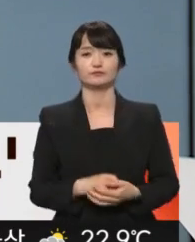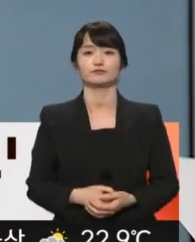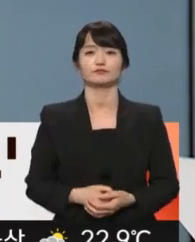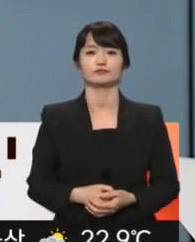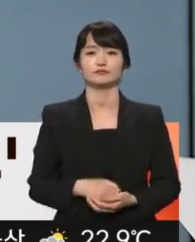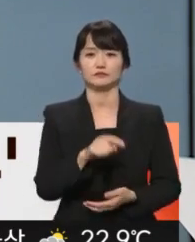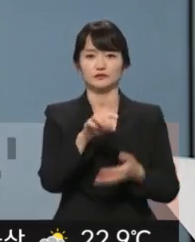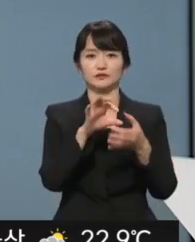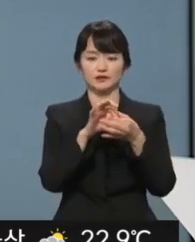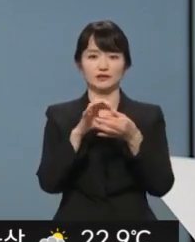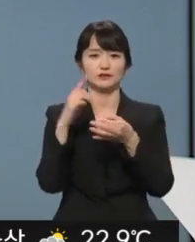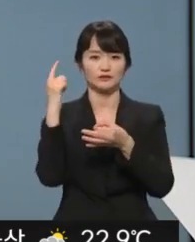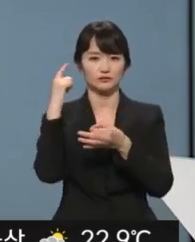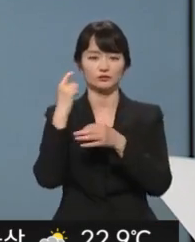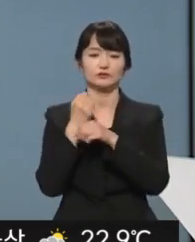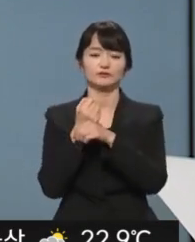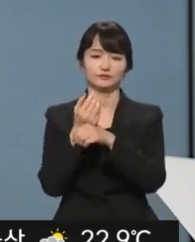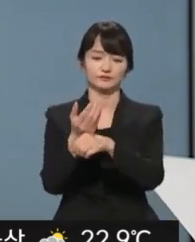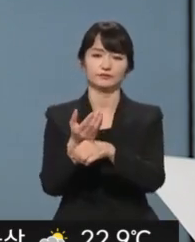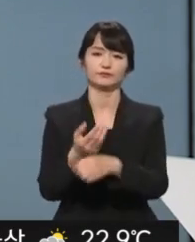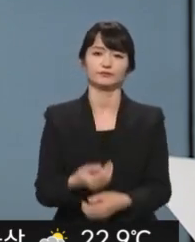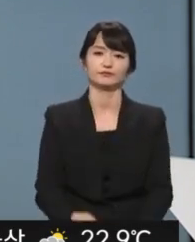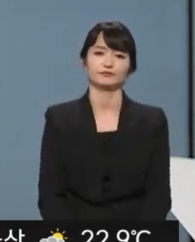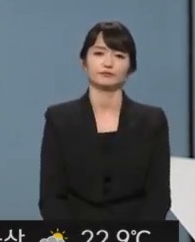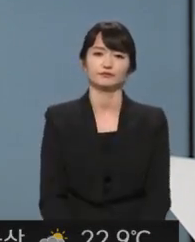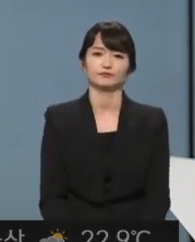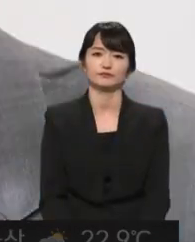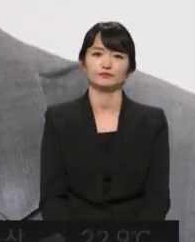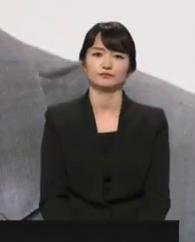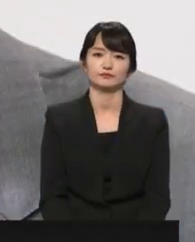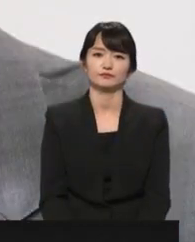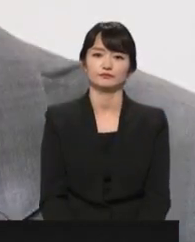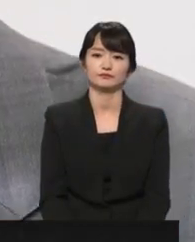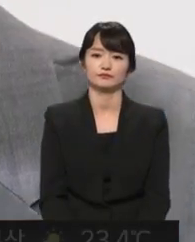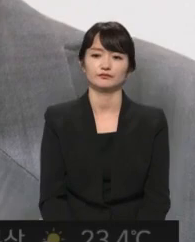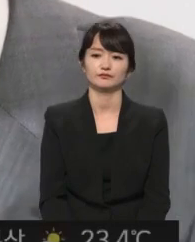있는데 관련 내용을 정치인사이드에서 짚어봅니다.